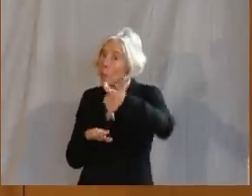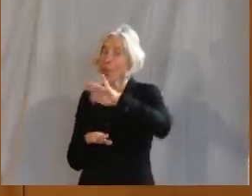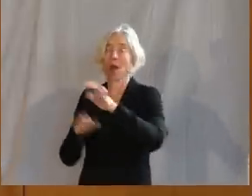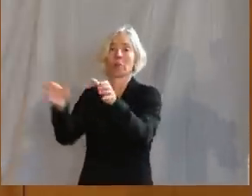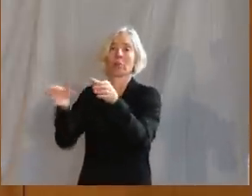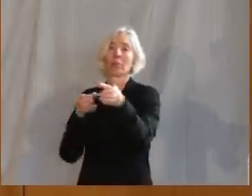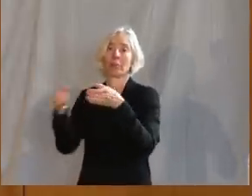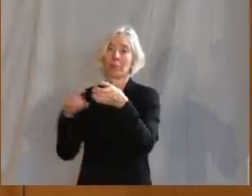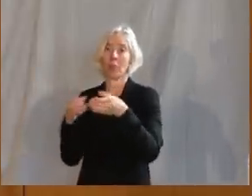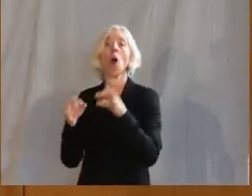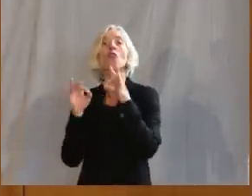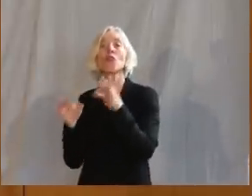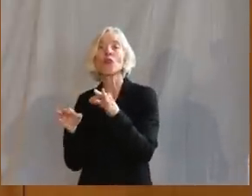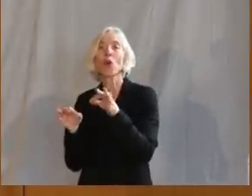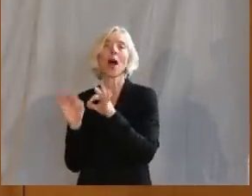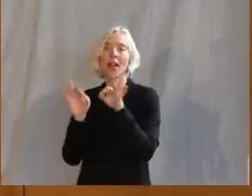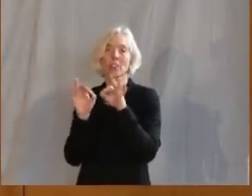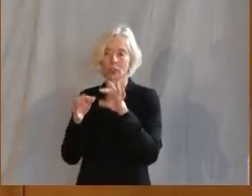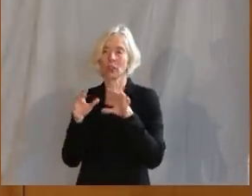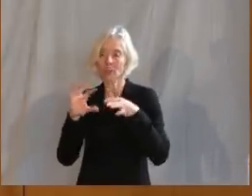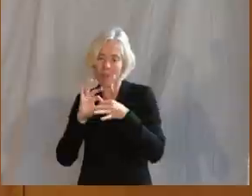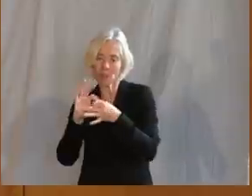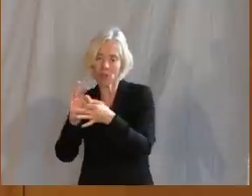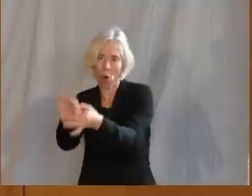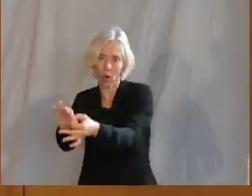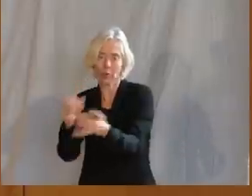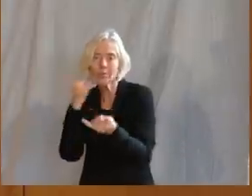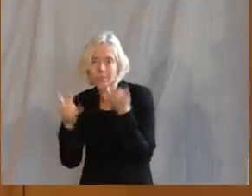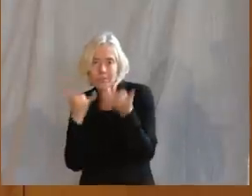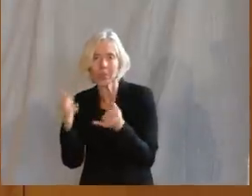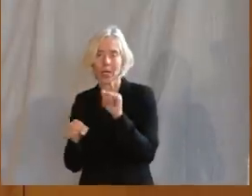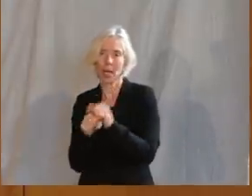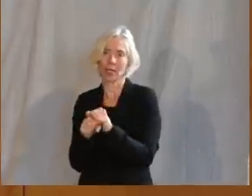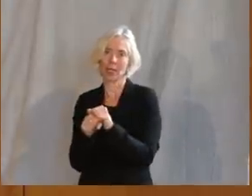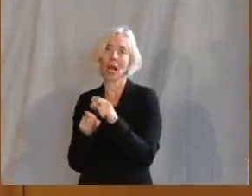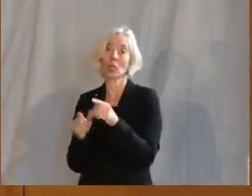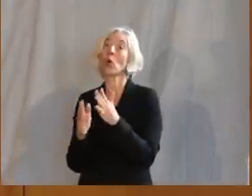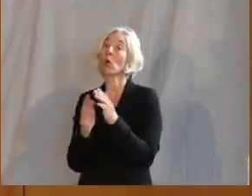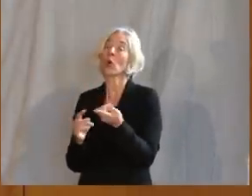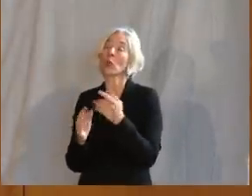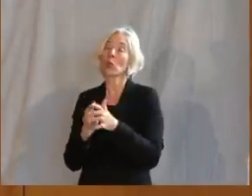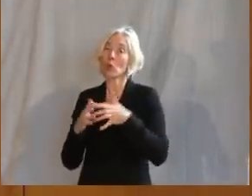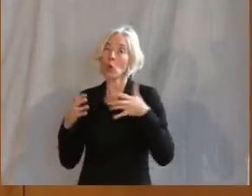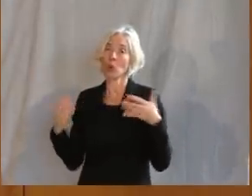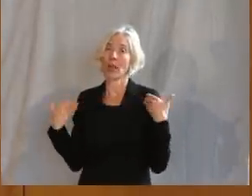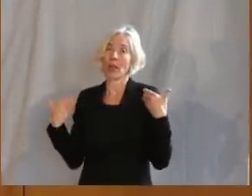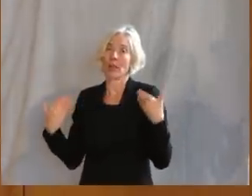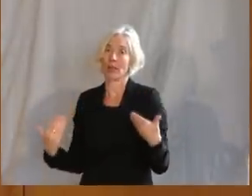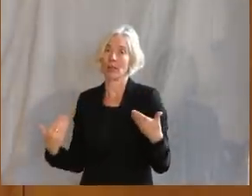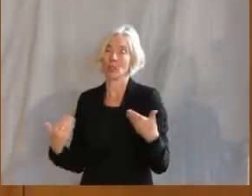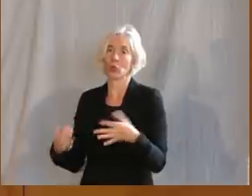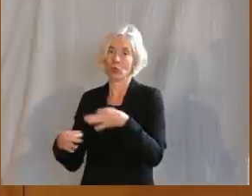zusätzlich nochmal zu dem Team, das wir schon haben. Das heißt, das wird uns nochmal erheblich unterstützen, sodass wir dann auch diese ganzen Fälle, die